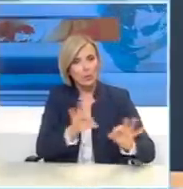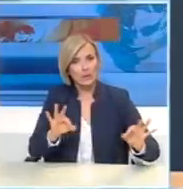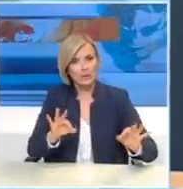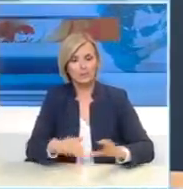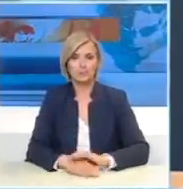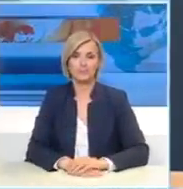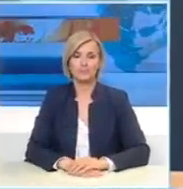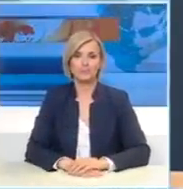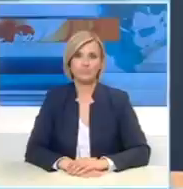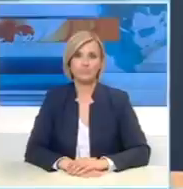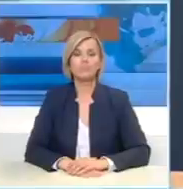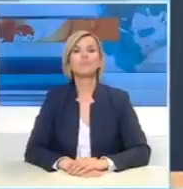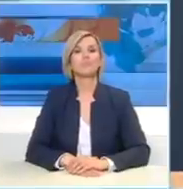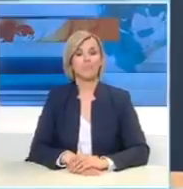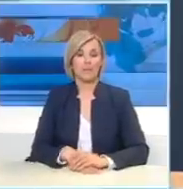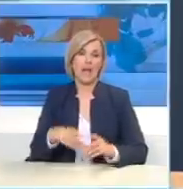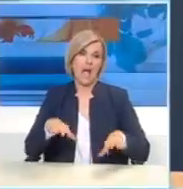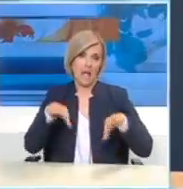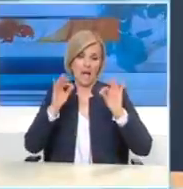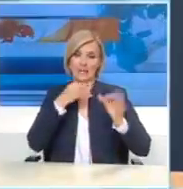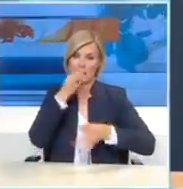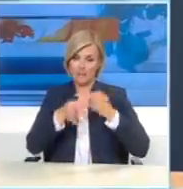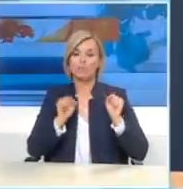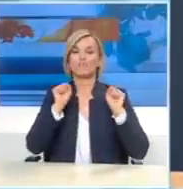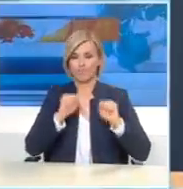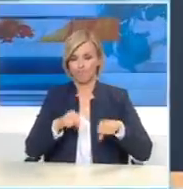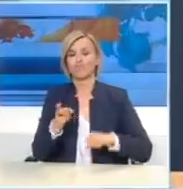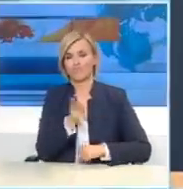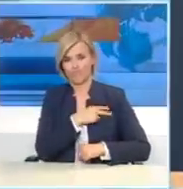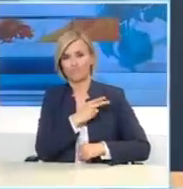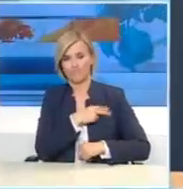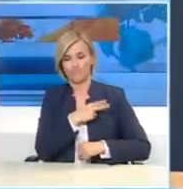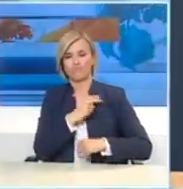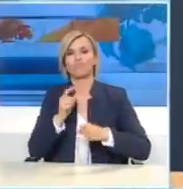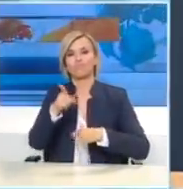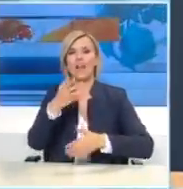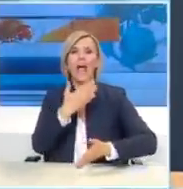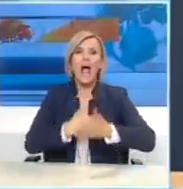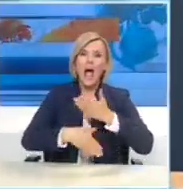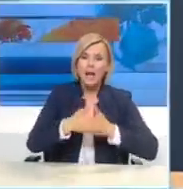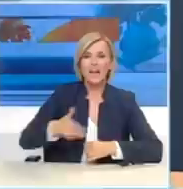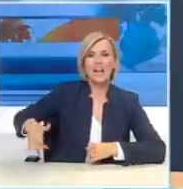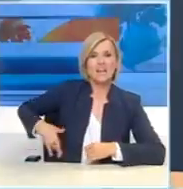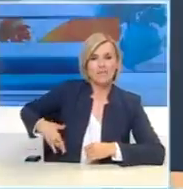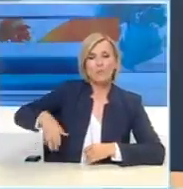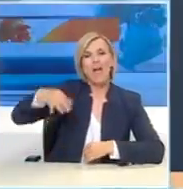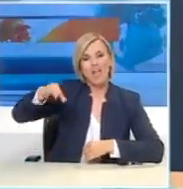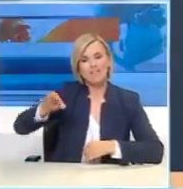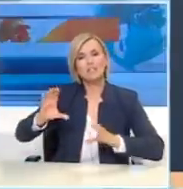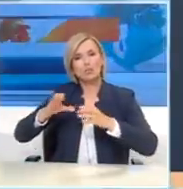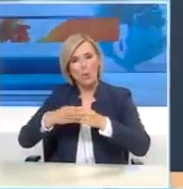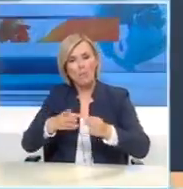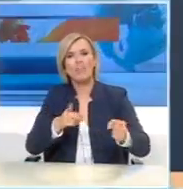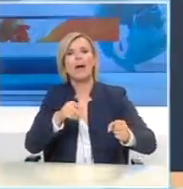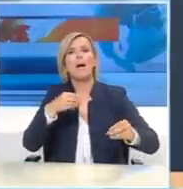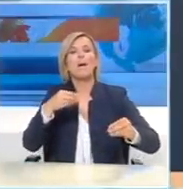Καταρχάς, να συμφωνήσω με την τοποθέτηση των ανθρώπων αυτών, οι οποίοι μιλούν για αυτούς τους ιδιαίτερα ευάλωτους πληθυσμούς